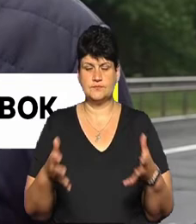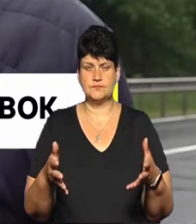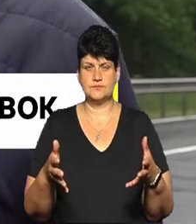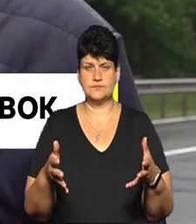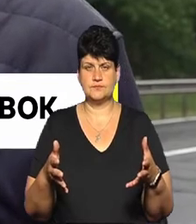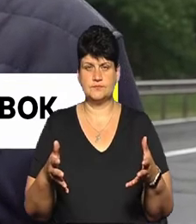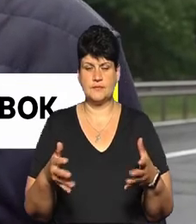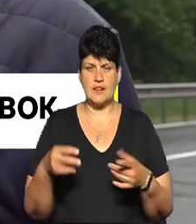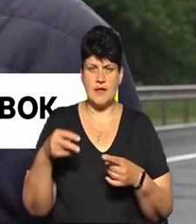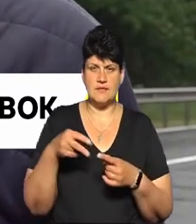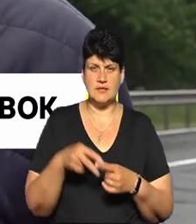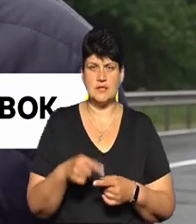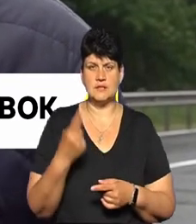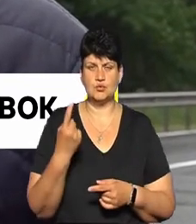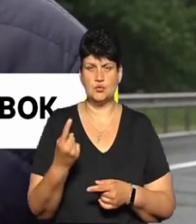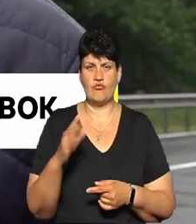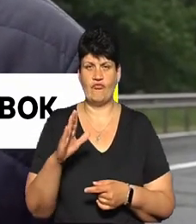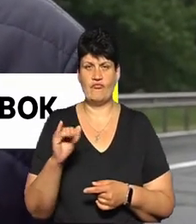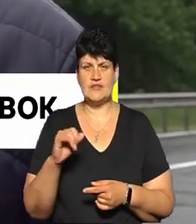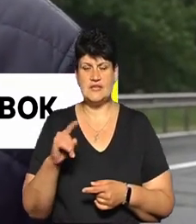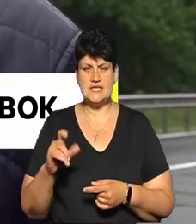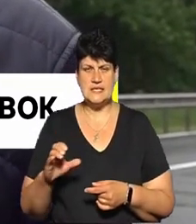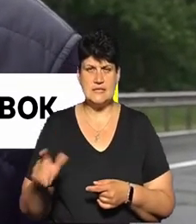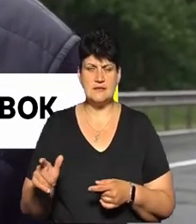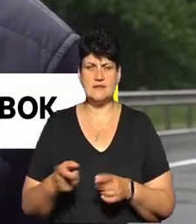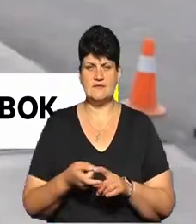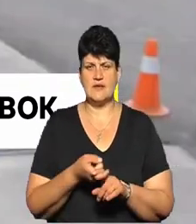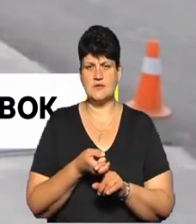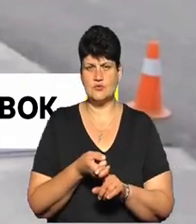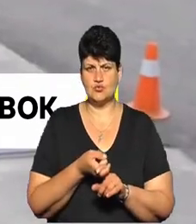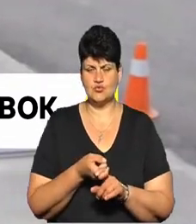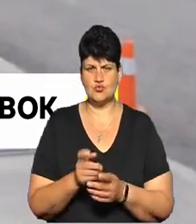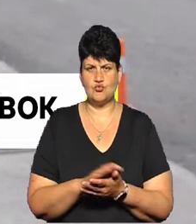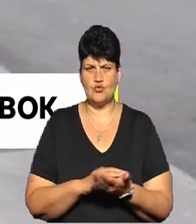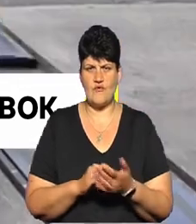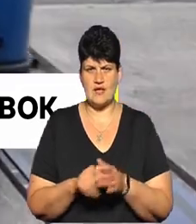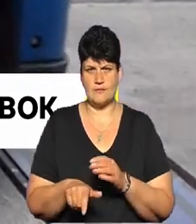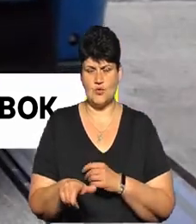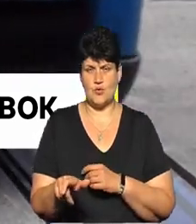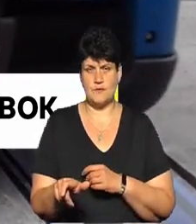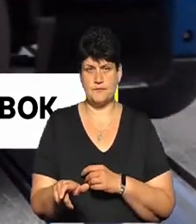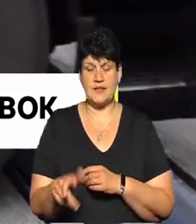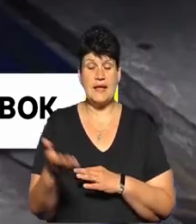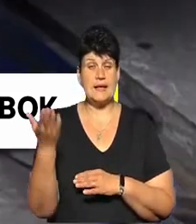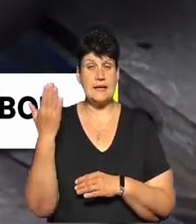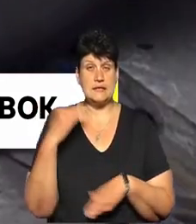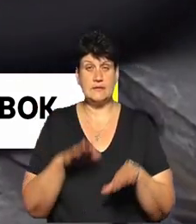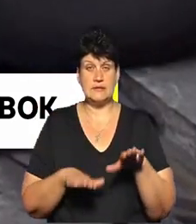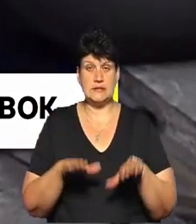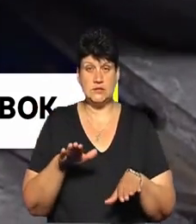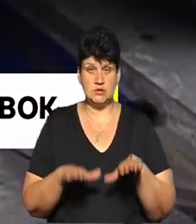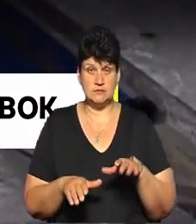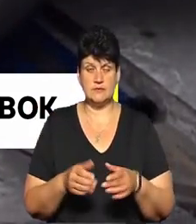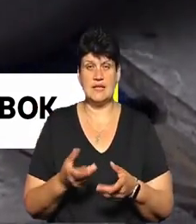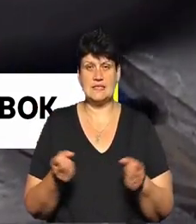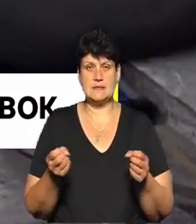навантаження на одну віз в зв'язку з руйнуванням дороги. Нагадаю, раніше вантажівки зважували лише на спецмайданчиках.